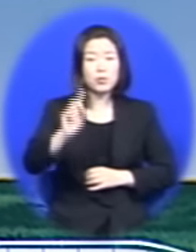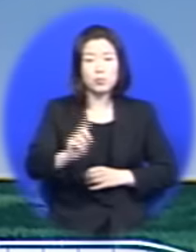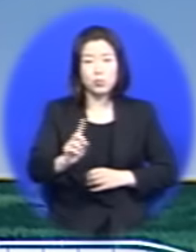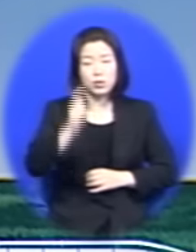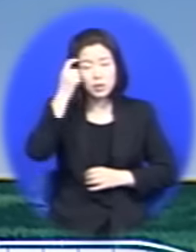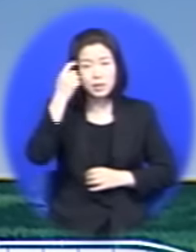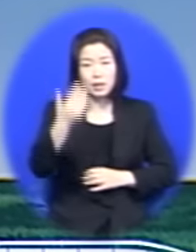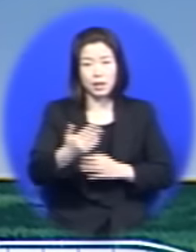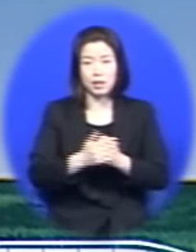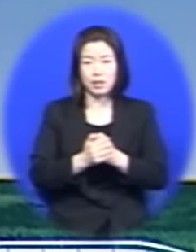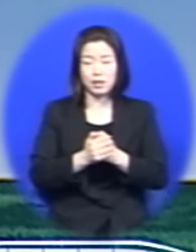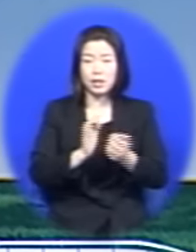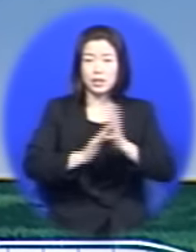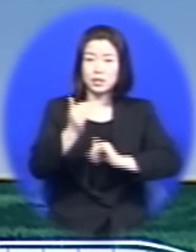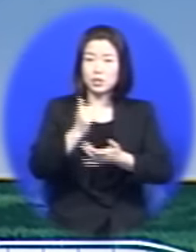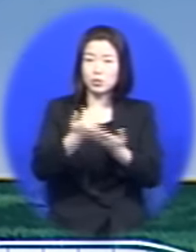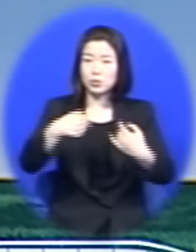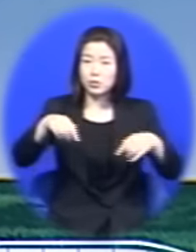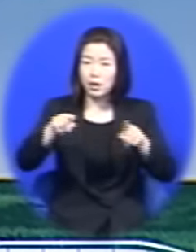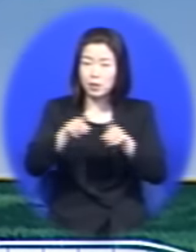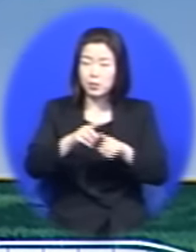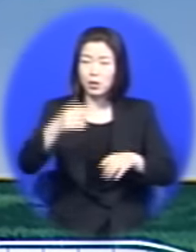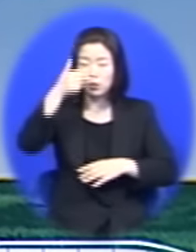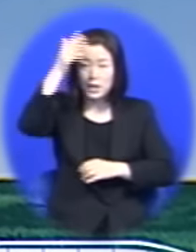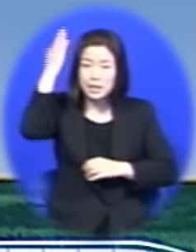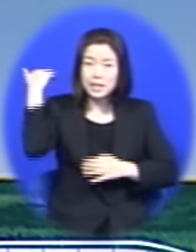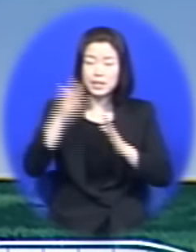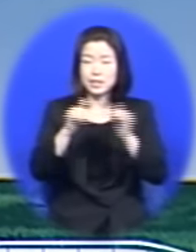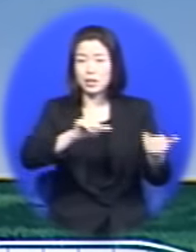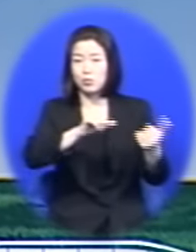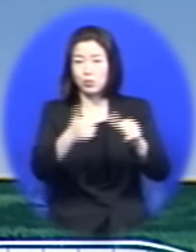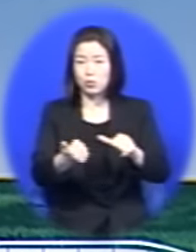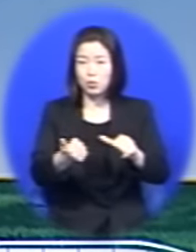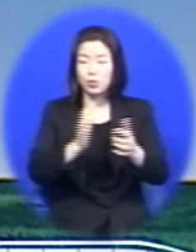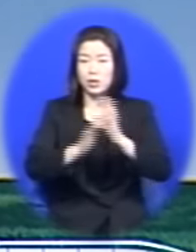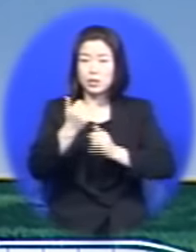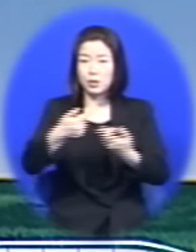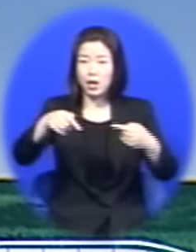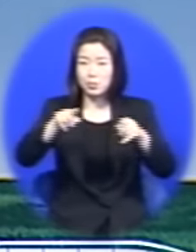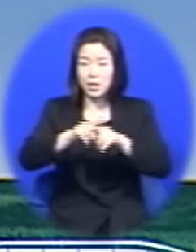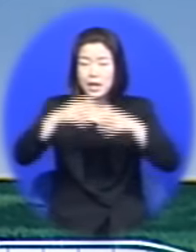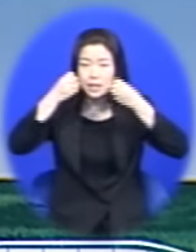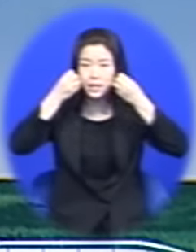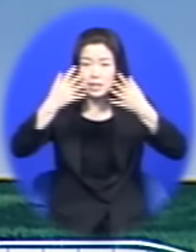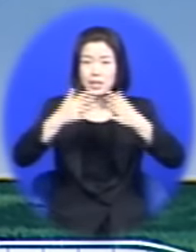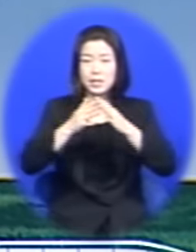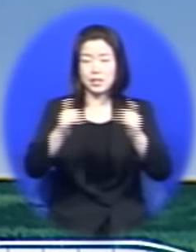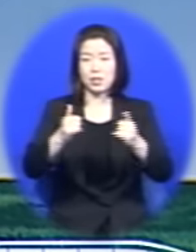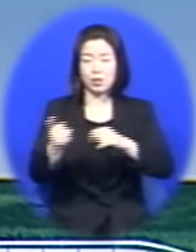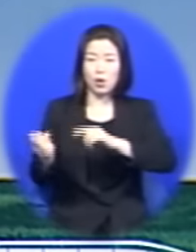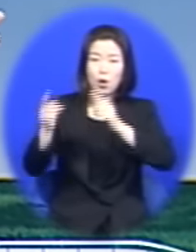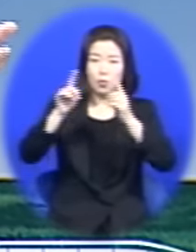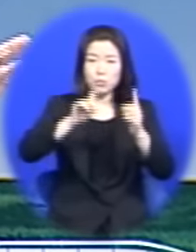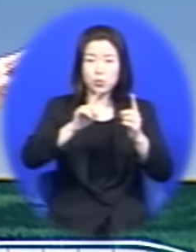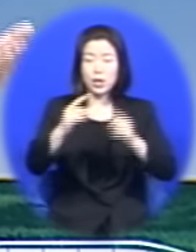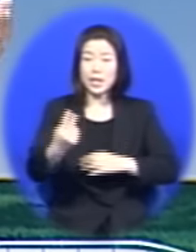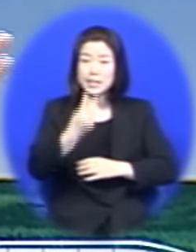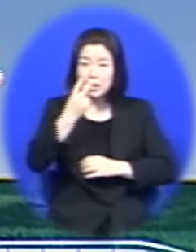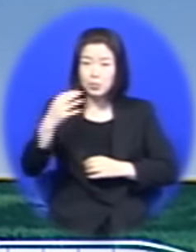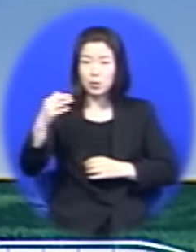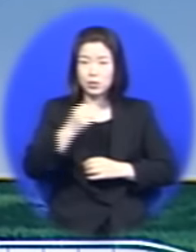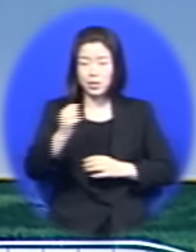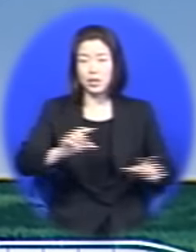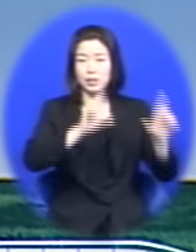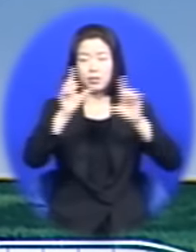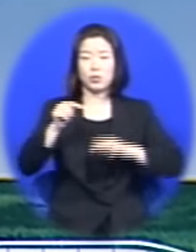우리가 예수님과 함께 십자가에서 우리 옛사람이 죽고 예수님과 함께 새 사람으로 부활의 생명으로 사는 것이